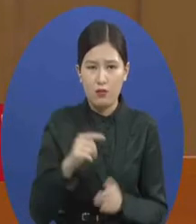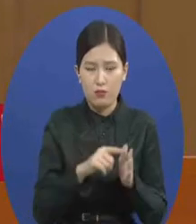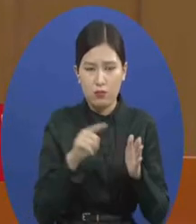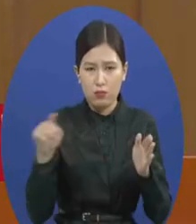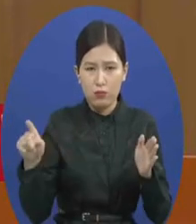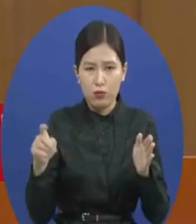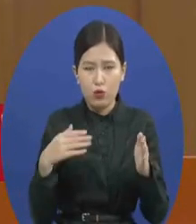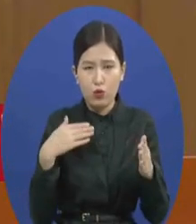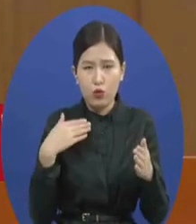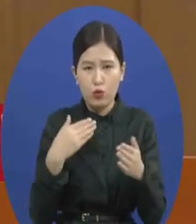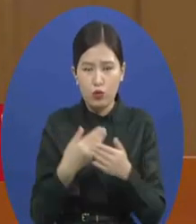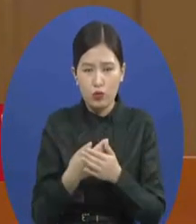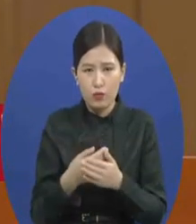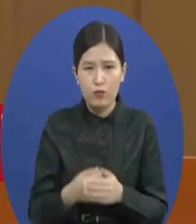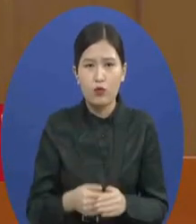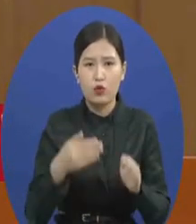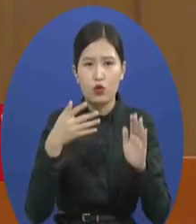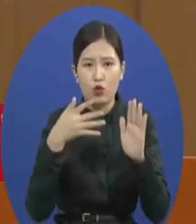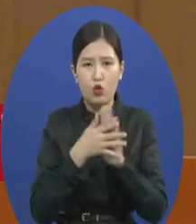төсөлт байгуулах